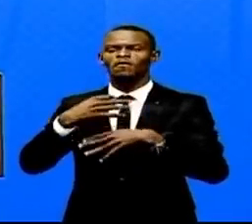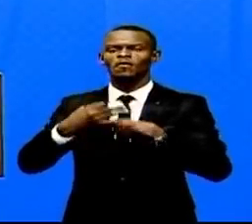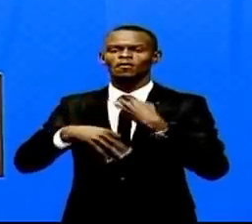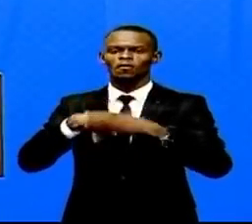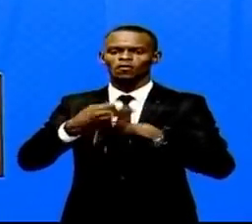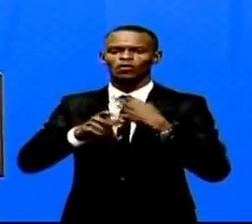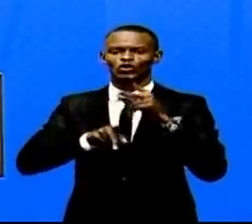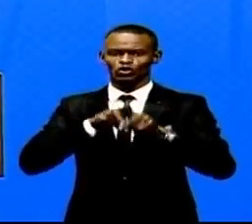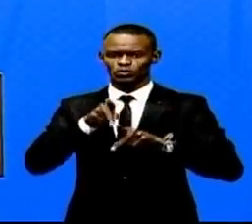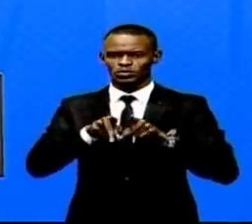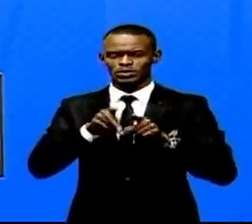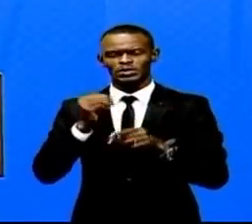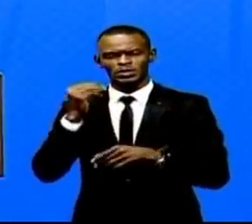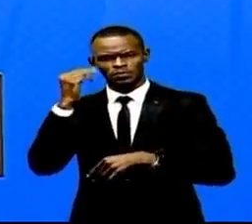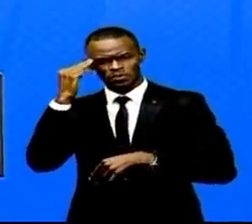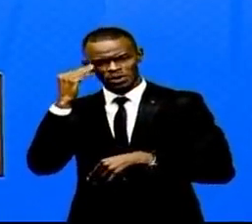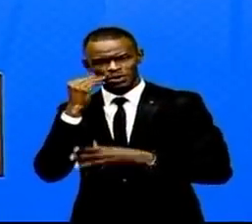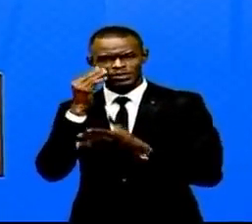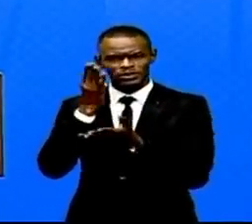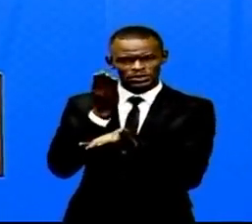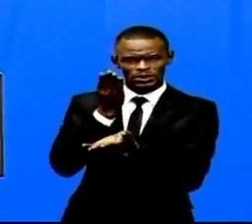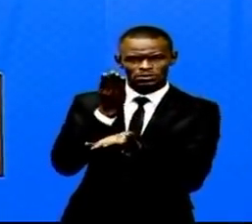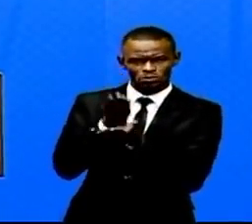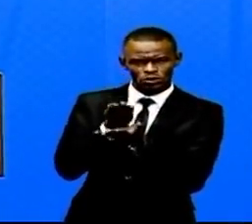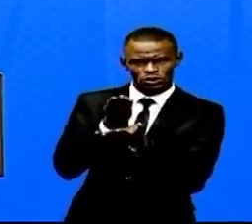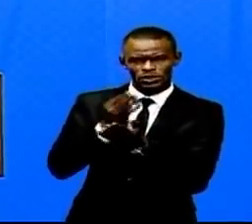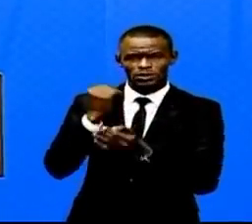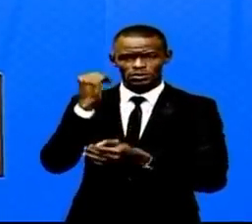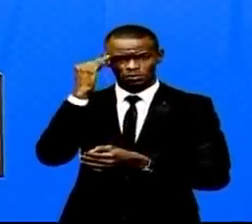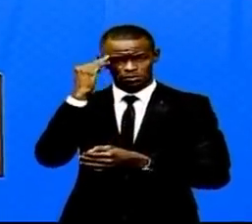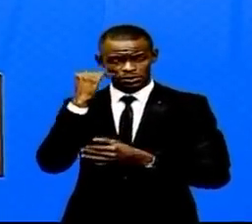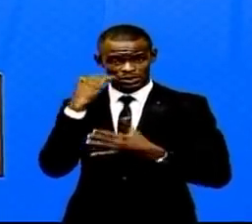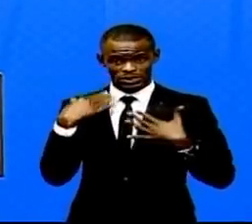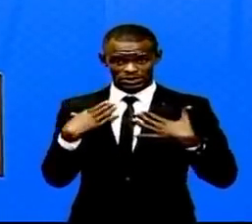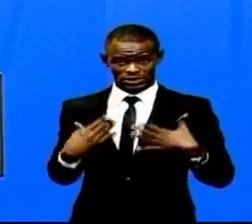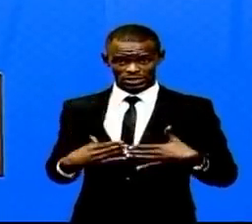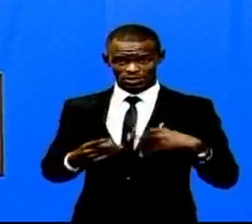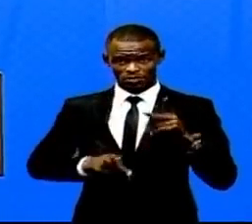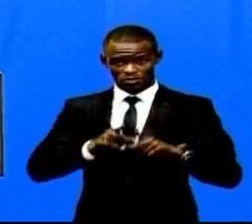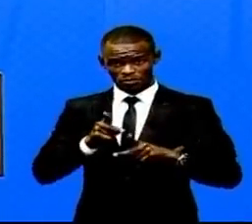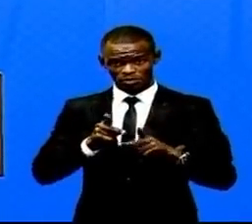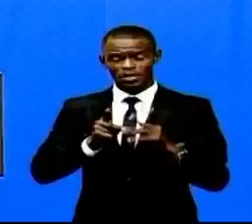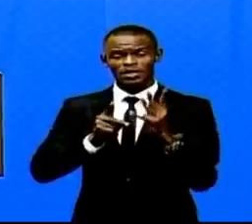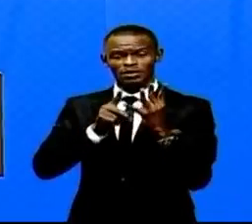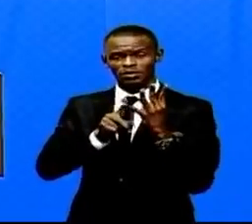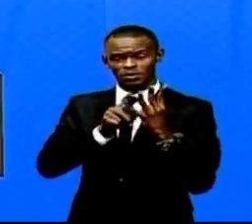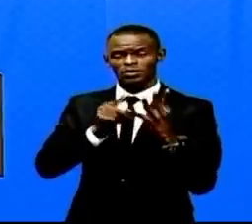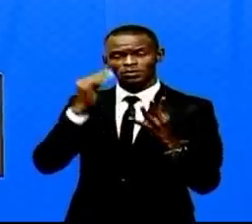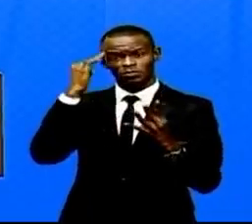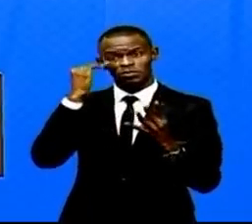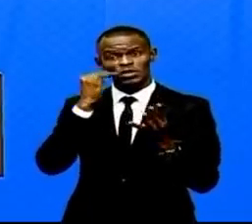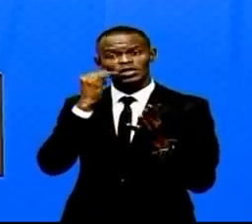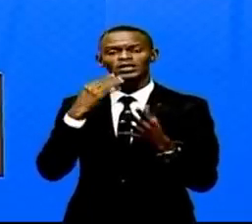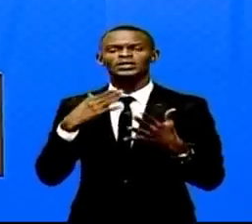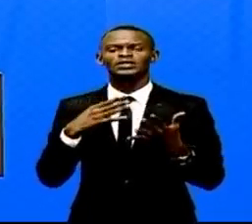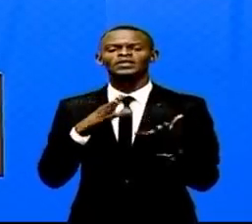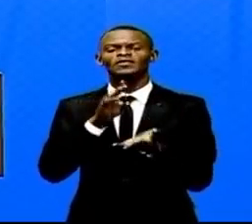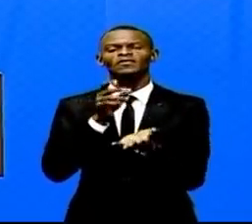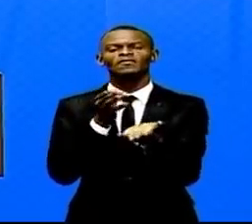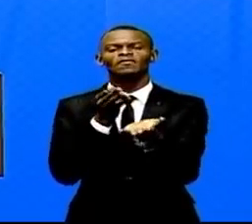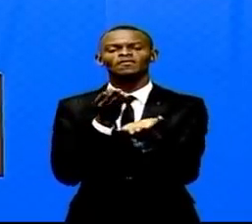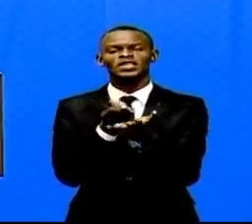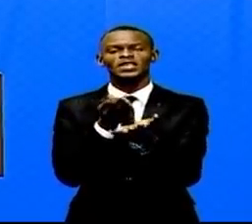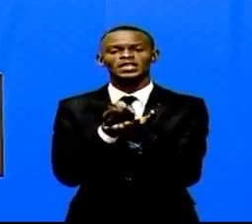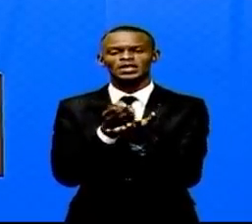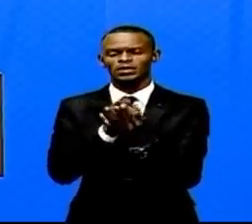budget, le ministre de la Santé publique, hygiène et prévention, ainsi que le ministre des Finances, de tout mettre en œuvre pour apporter des